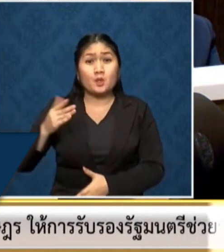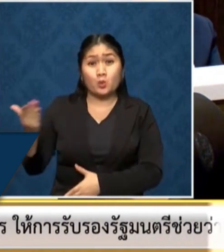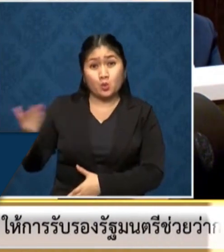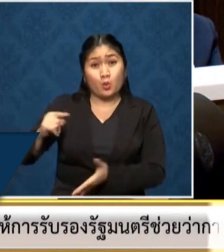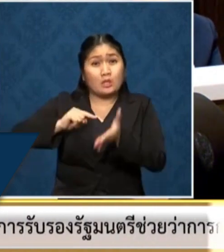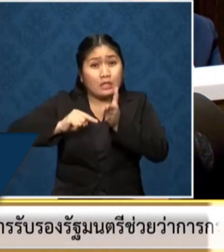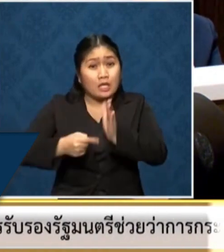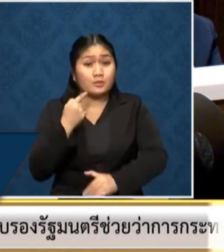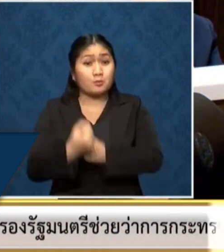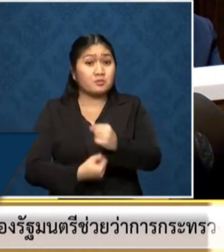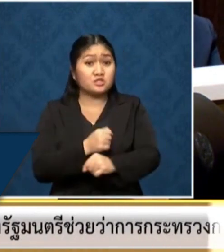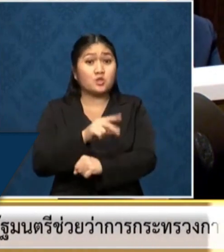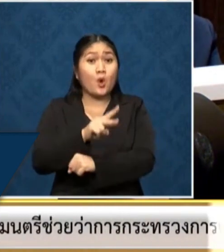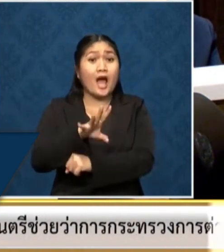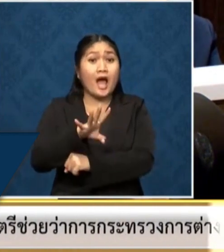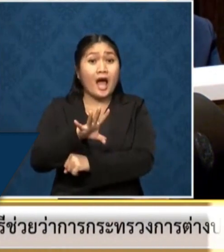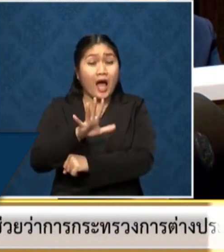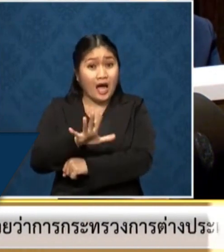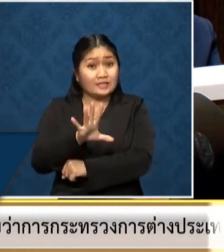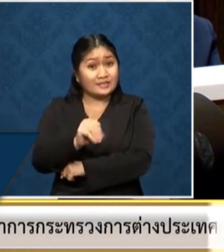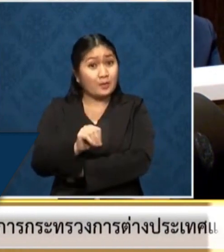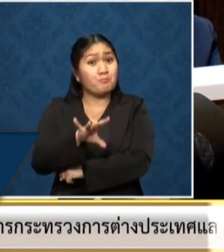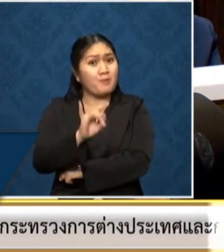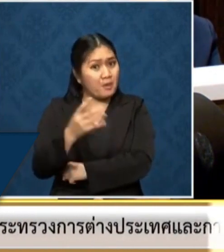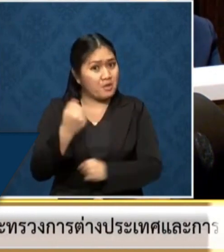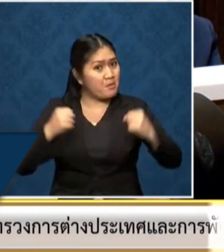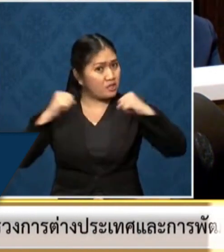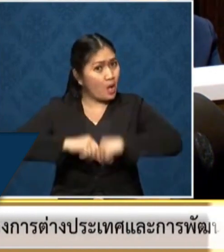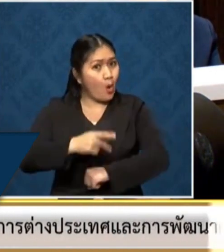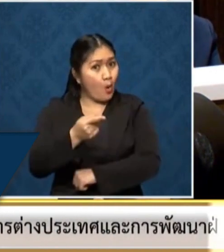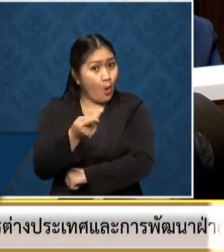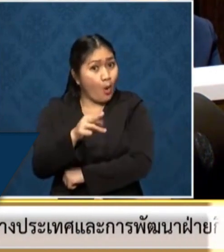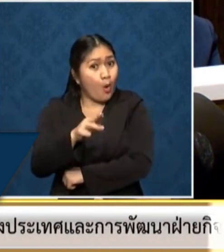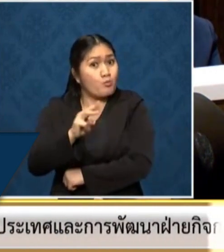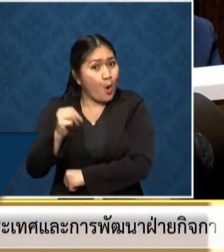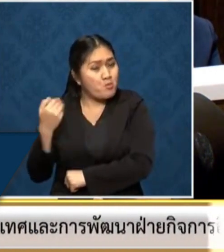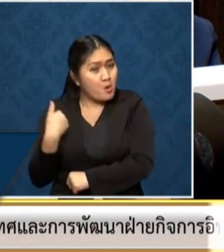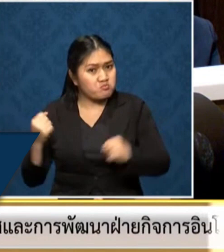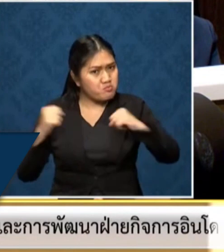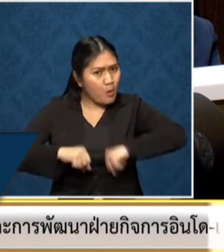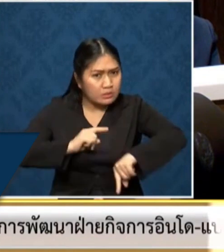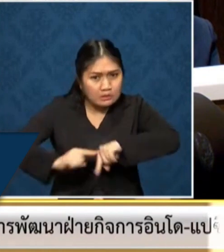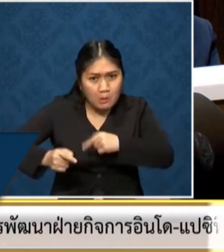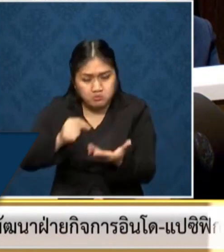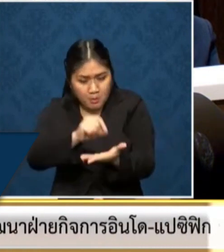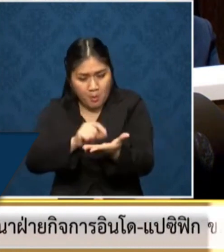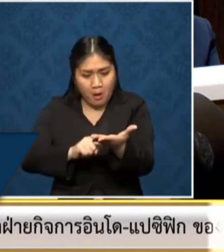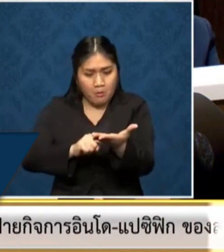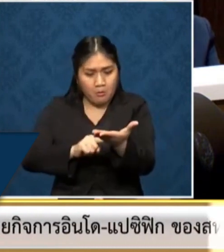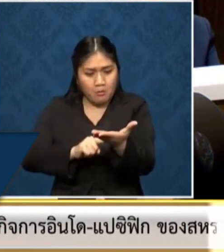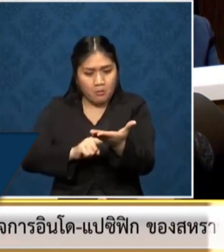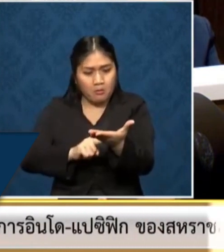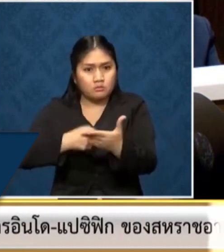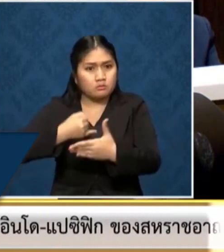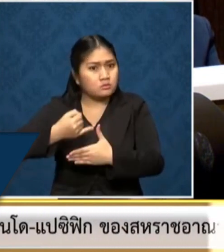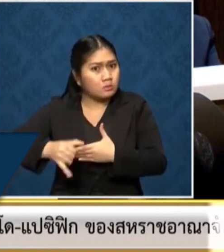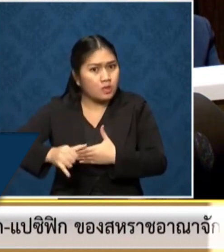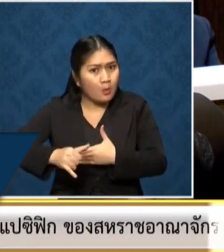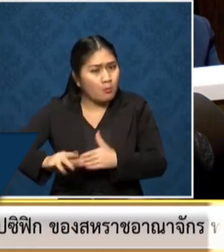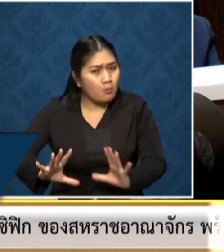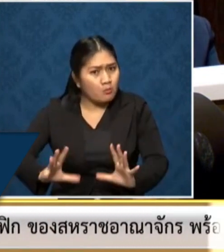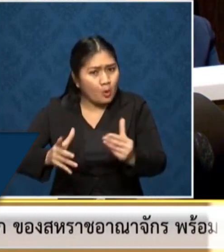248มีมัตติโคลโมอมาต่างๆนั้นมันยัไม่ซ้นสุดทางครั